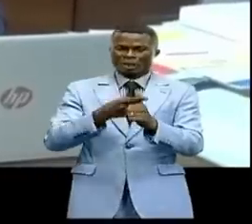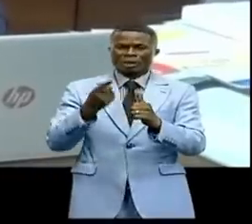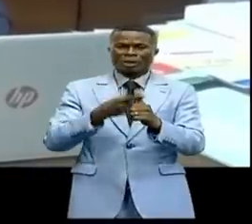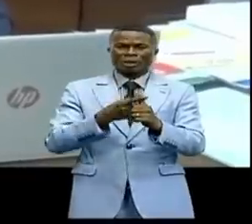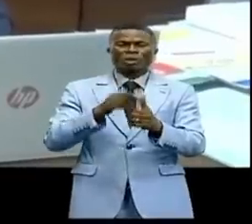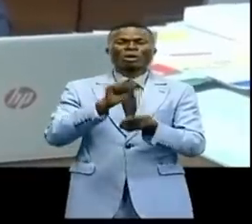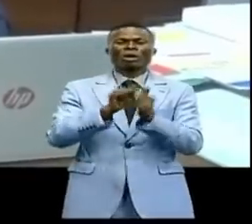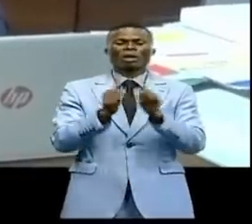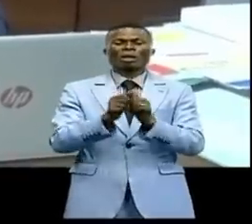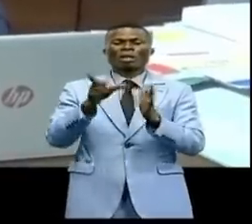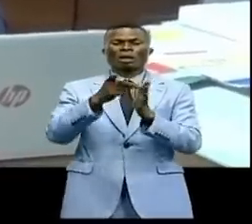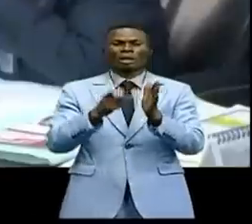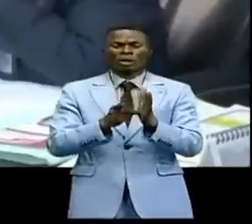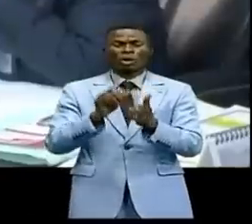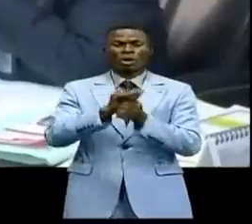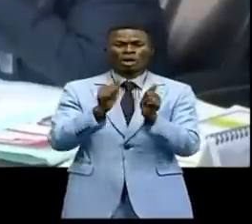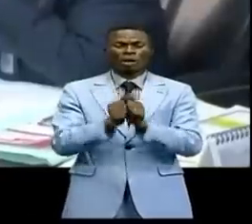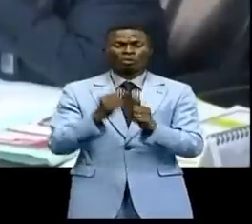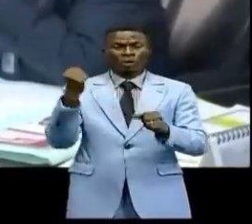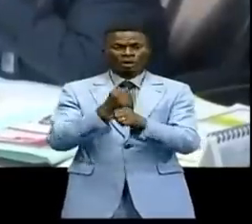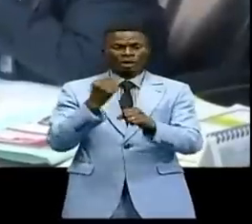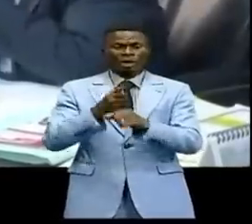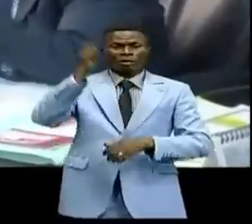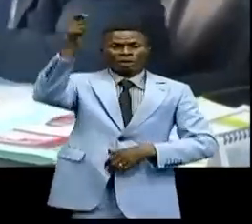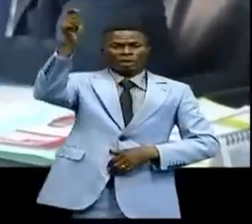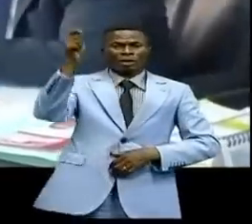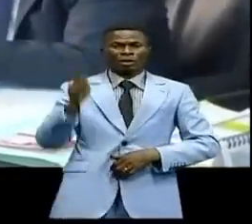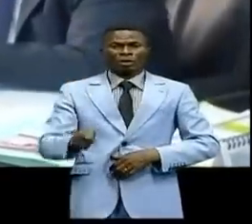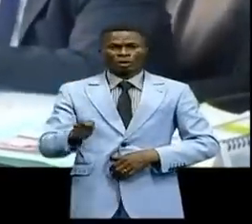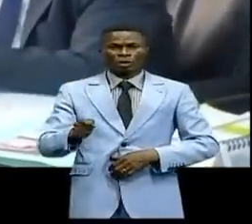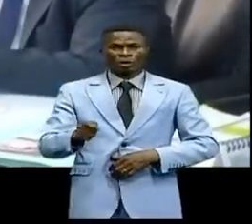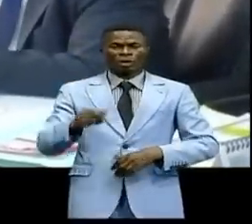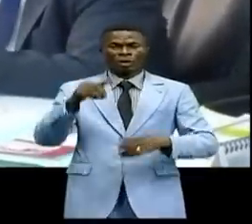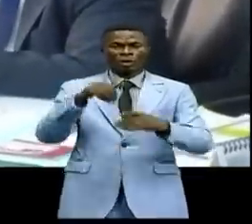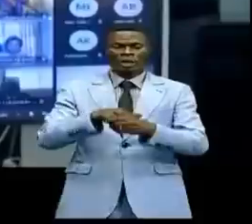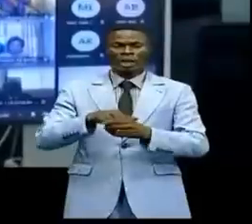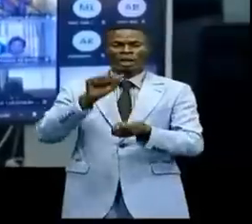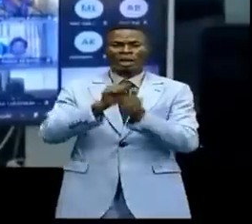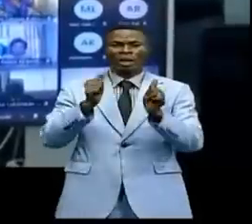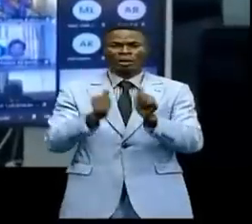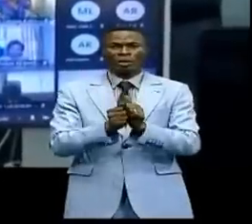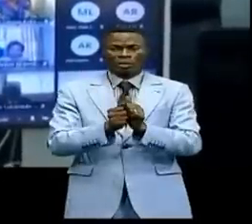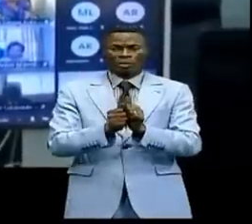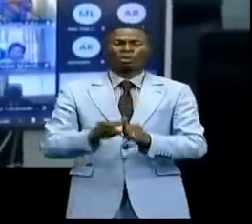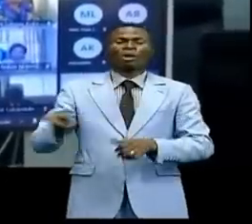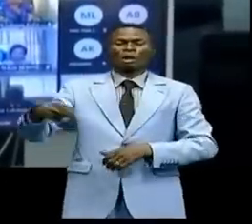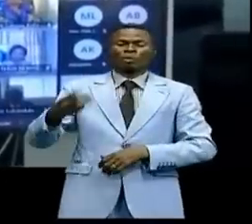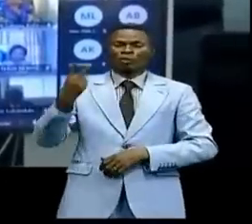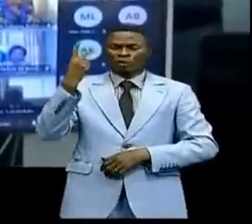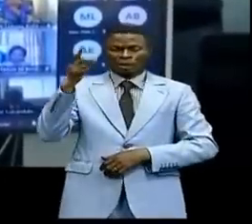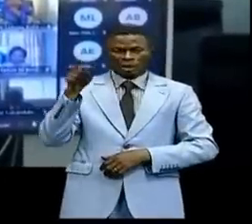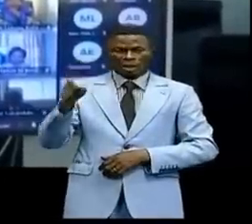sur les principaux faits liés aux opérations militaires en cours dans le cadre de l'état de siège.